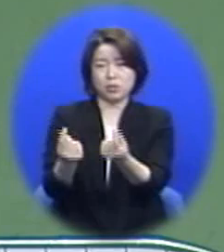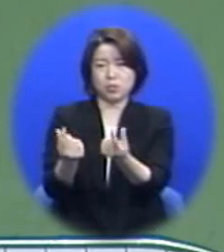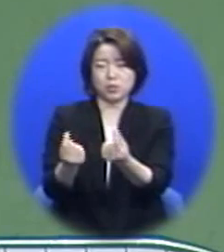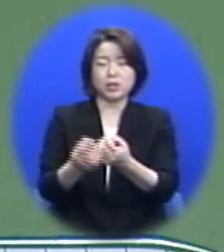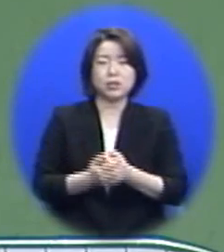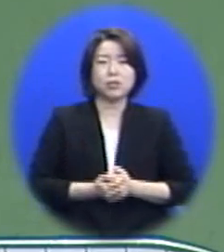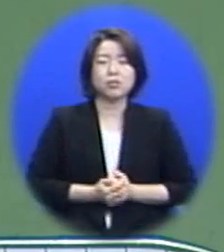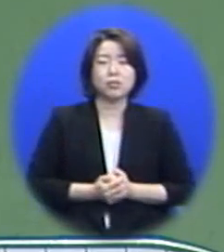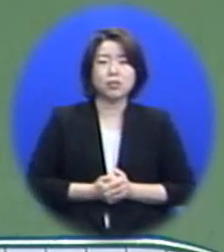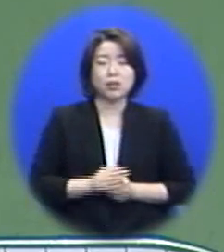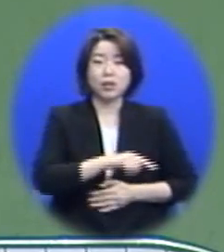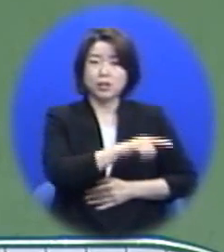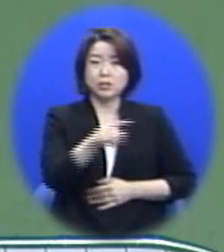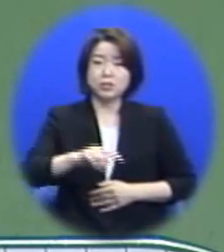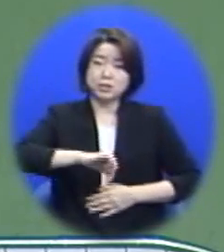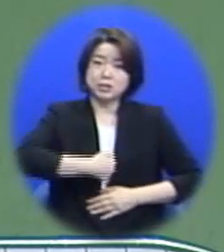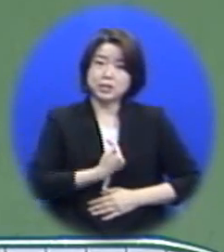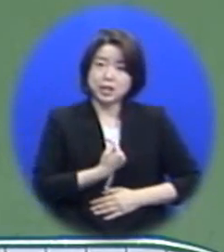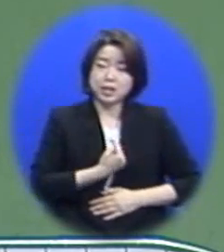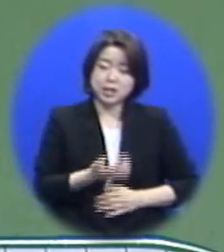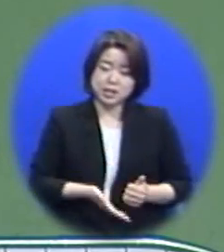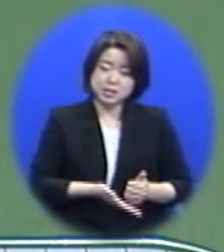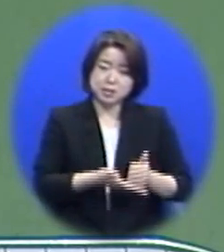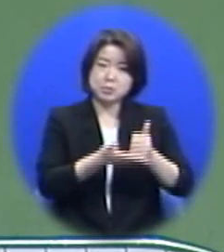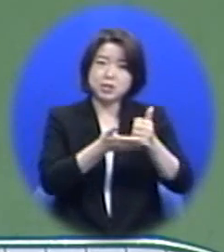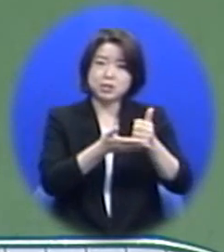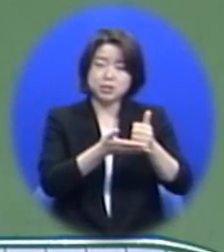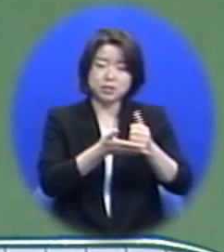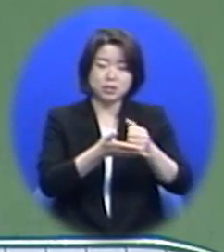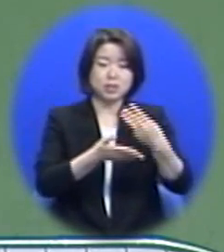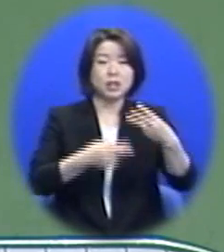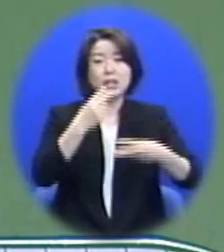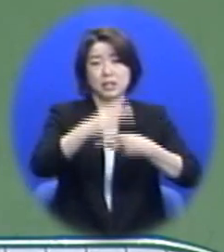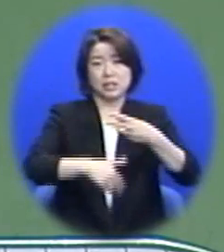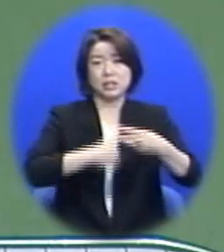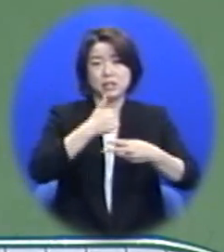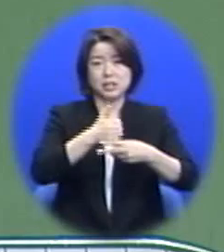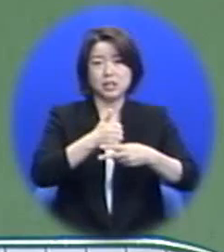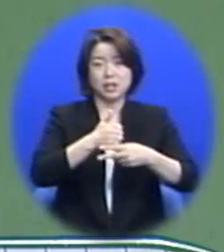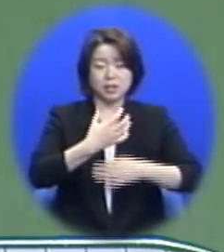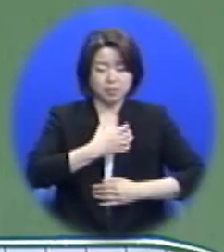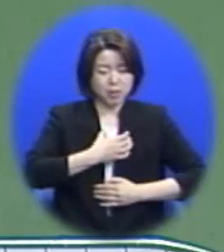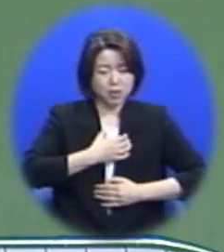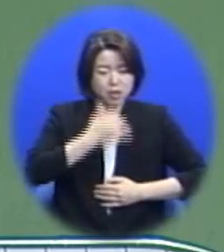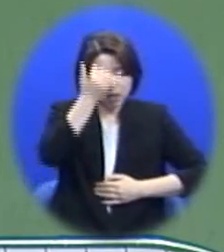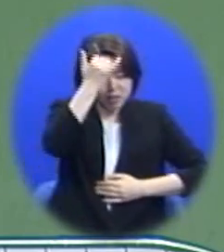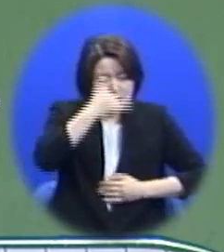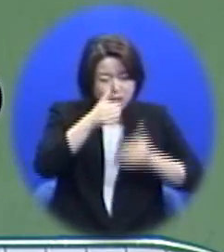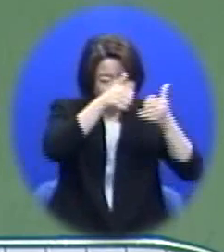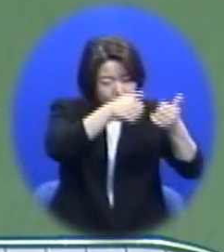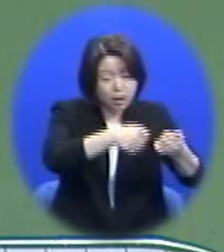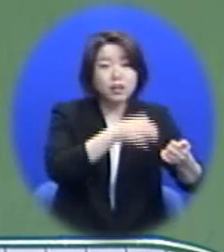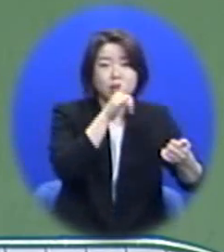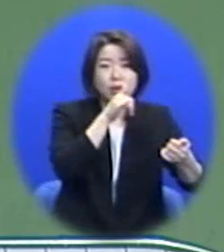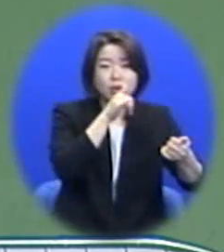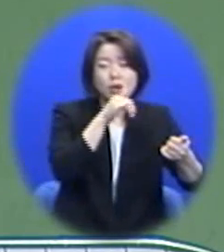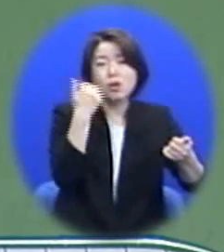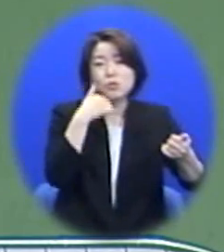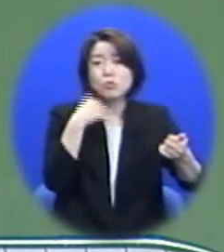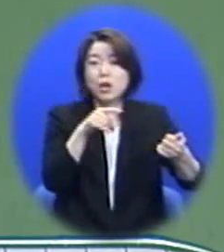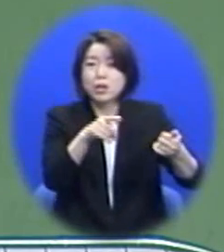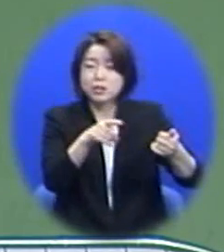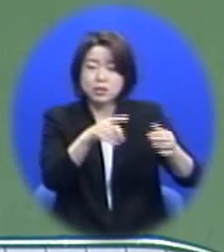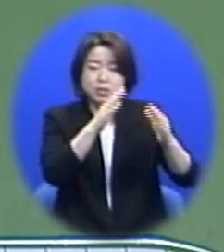그들은 자기가 섬기는 신에게 아주 경건하게 그렇게 해를 다합니다 누가 만약에 그 사당을